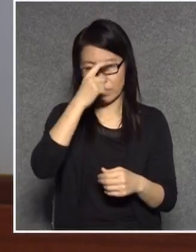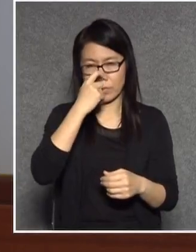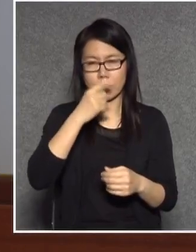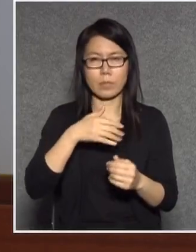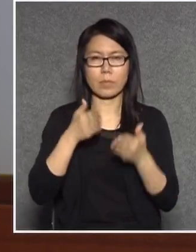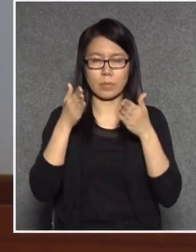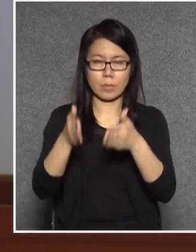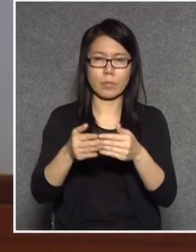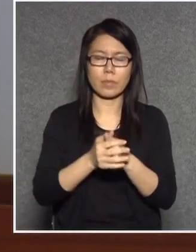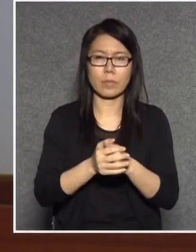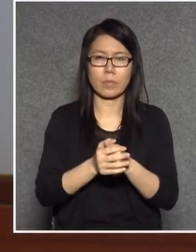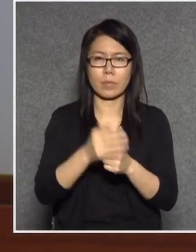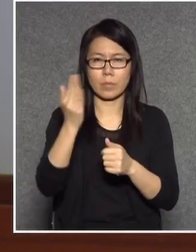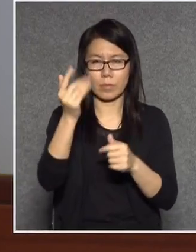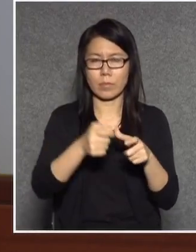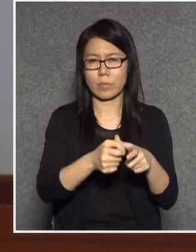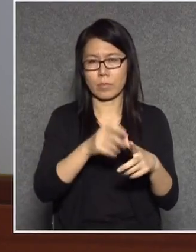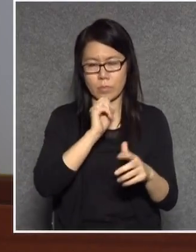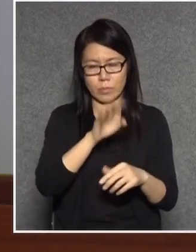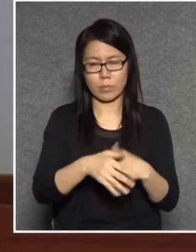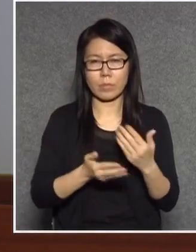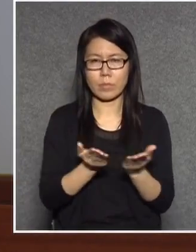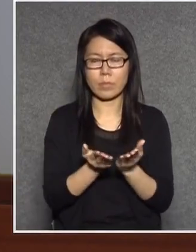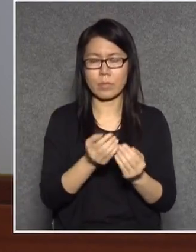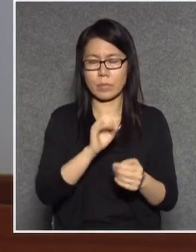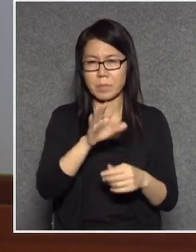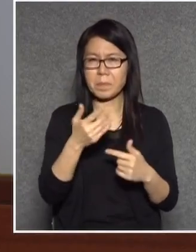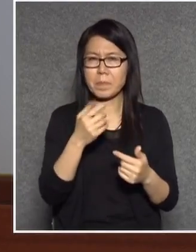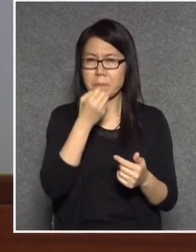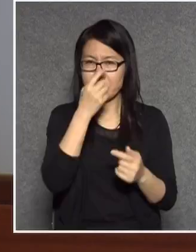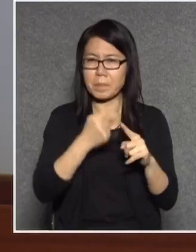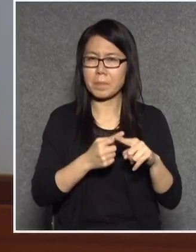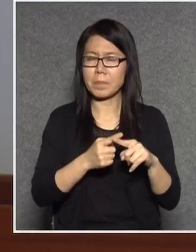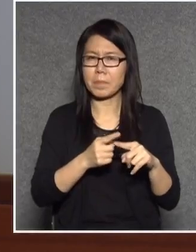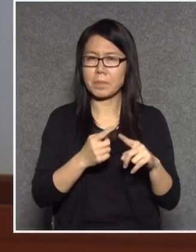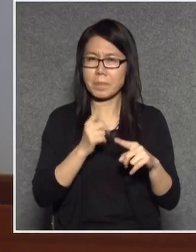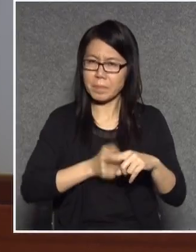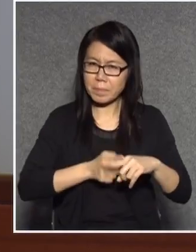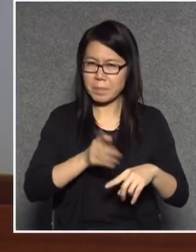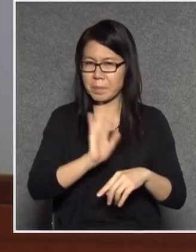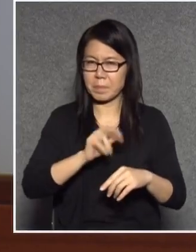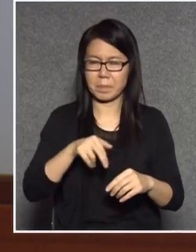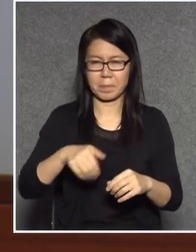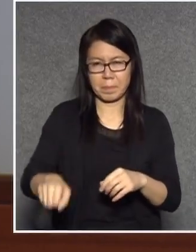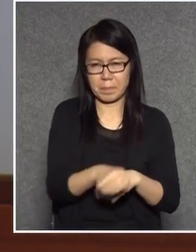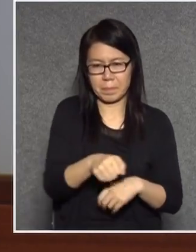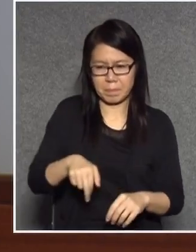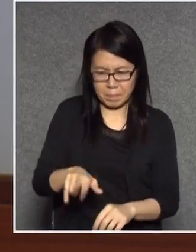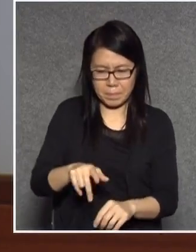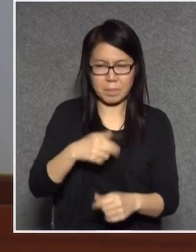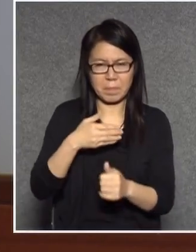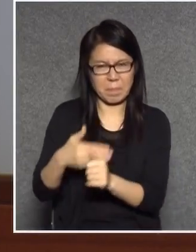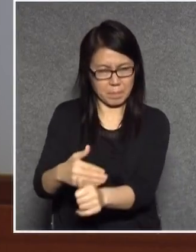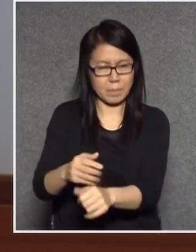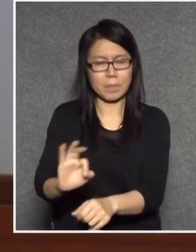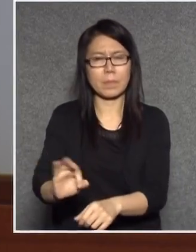行社東主協會表示，就話如果香港人保證唔再踢劫侮辱旅客，梁振英馬上就會向北